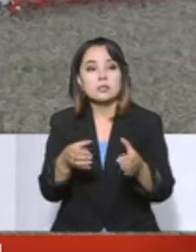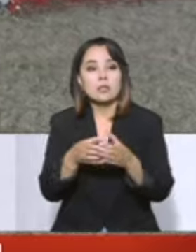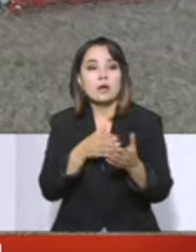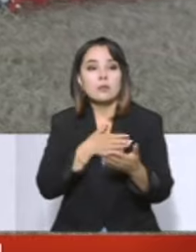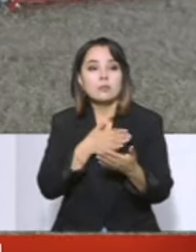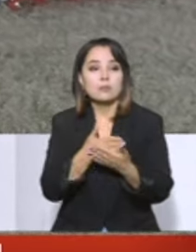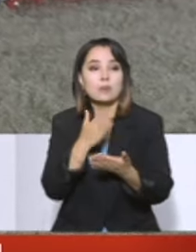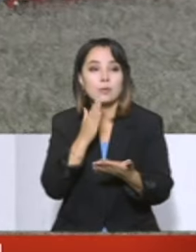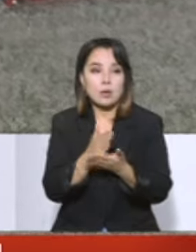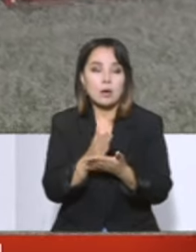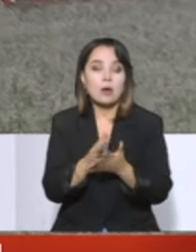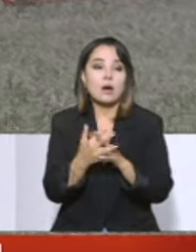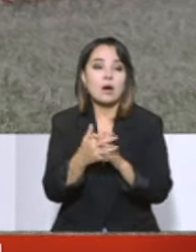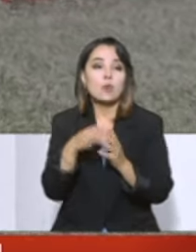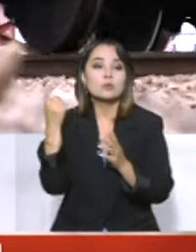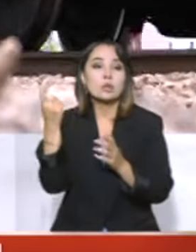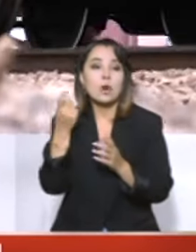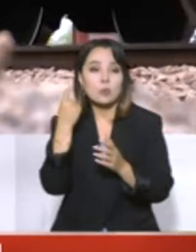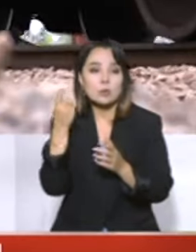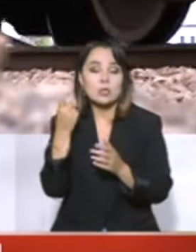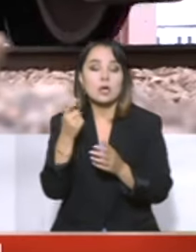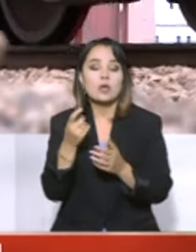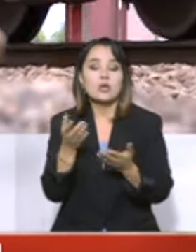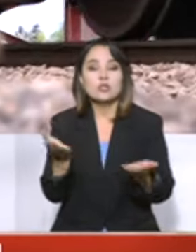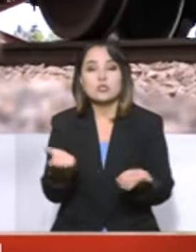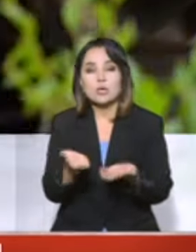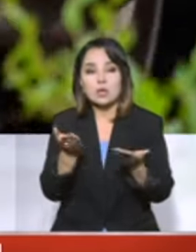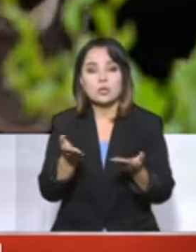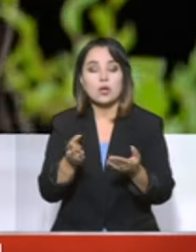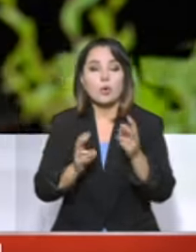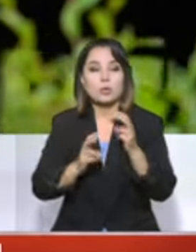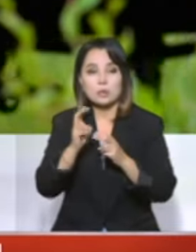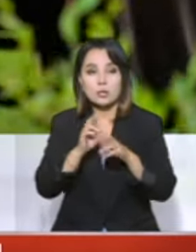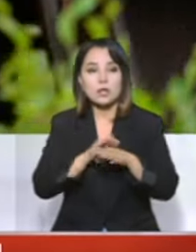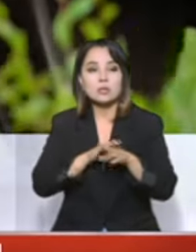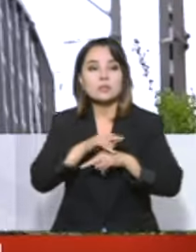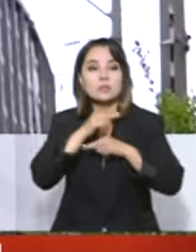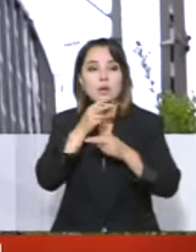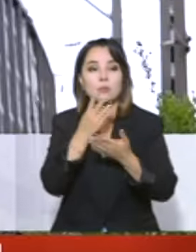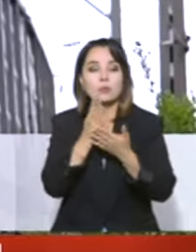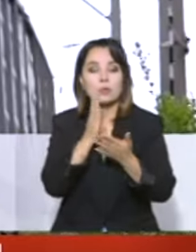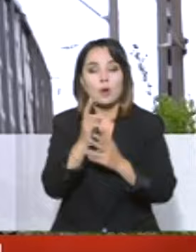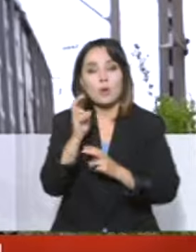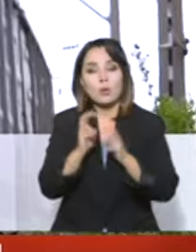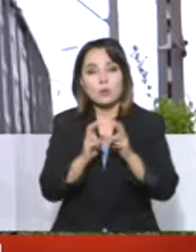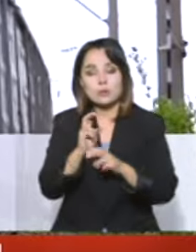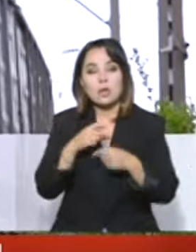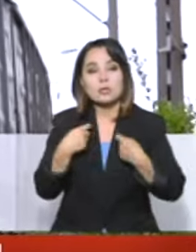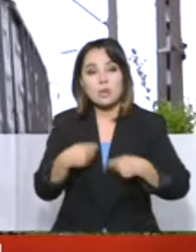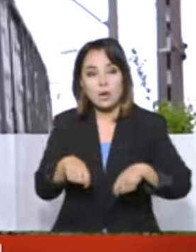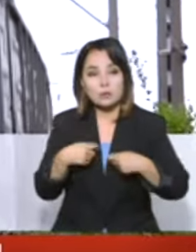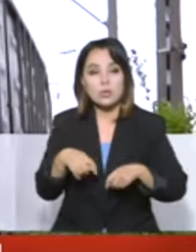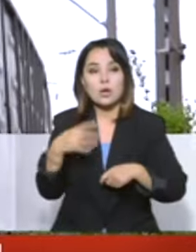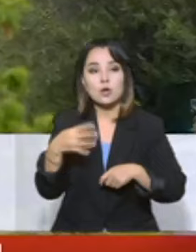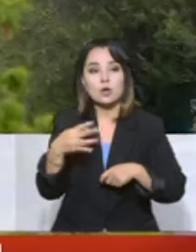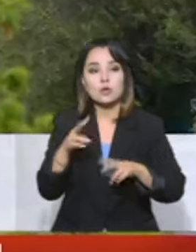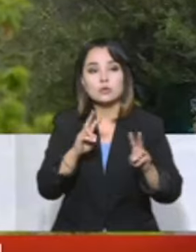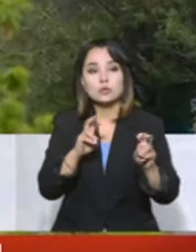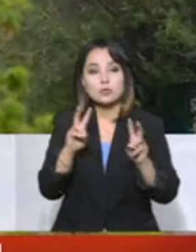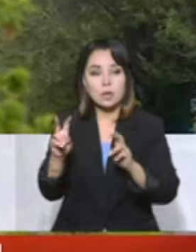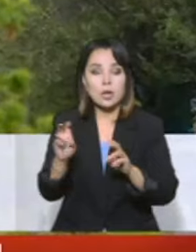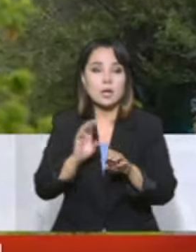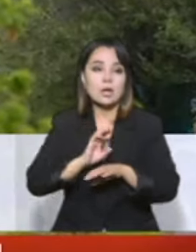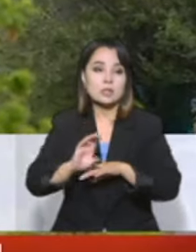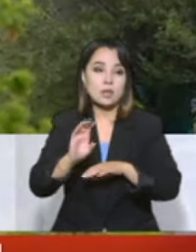керек. Әсіресе ауыл шаруашылығы мен жеңіл өнеркәсіпке басымдық берілмек. Одан бөлек өңделген тауарлардың тағы 40 түрі бойынша